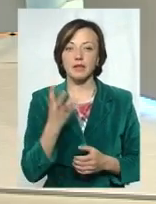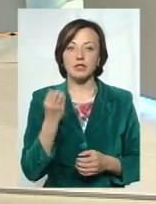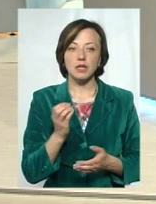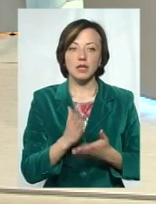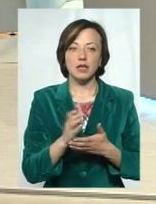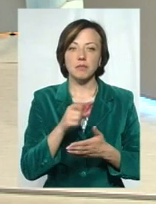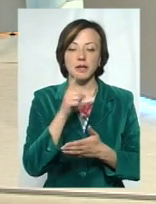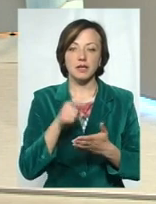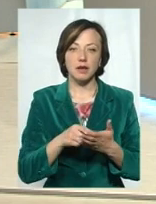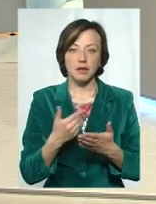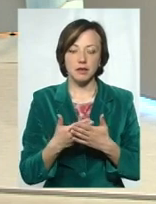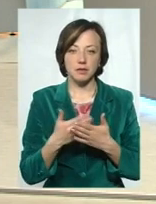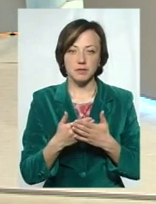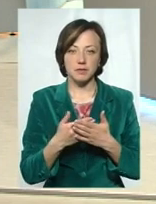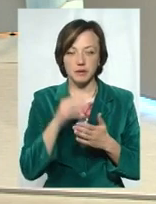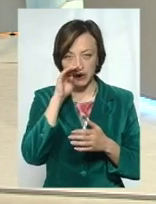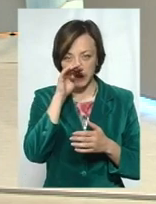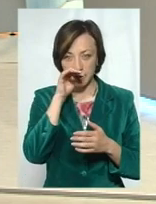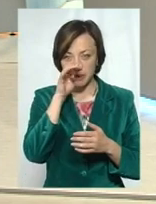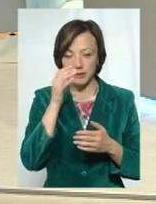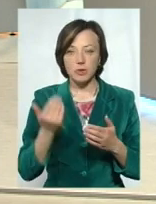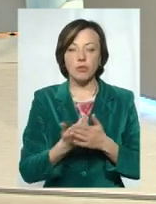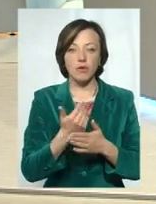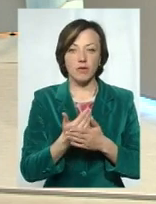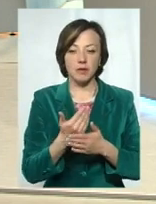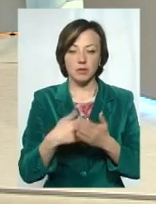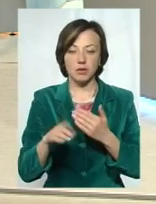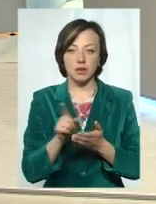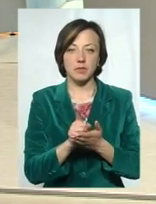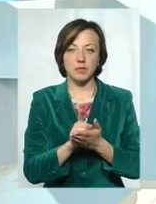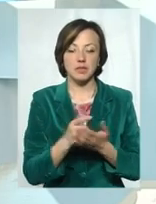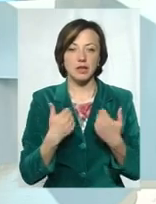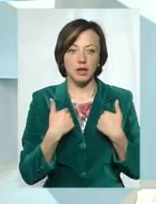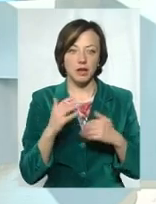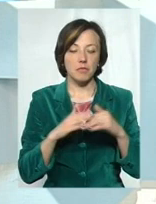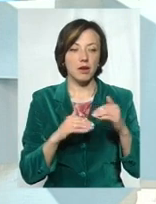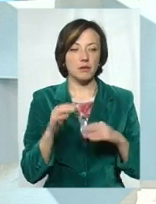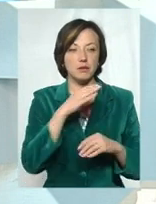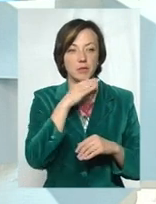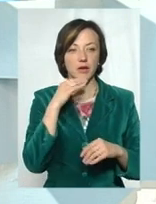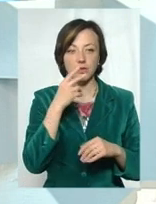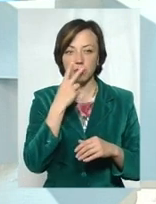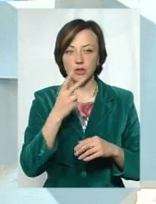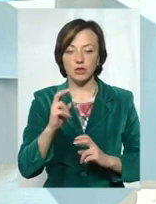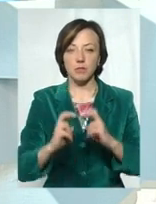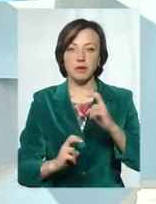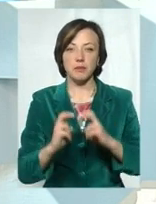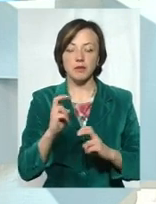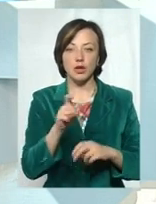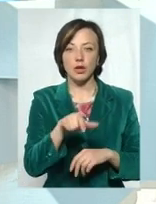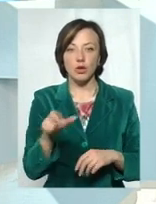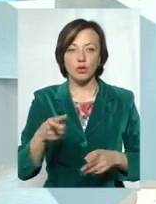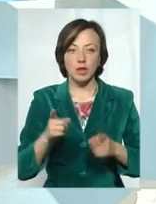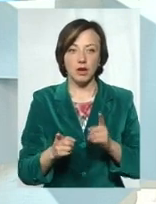питання, скажімо, на нових вже, котрі нові будуть виходити. Я, наприклад, практики, я дуже багато бачу на підприємствах. Люди